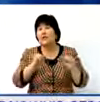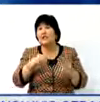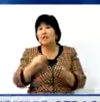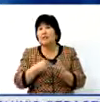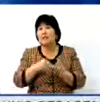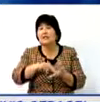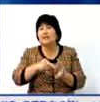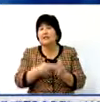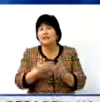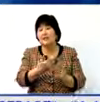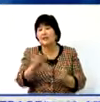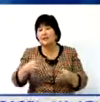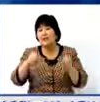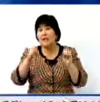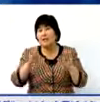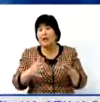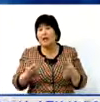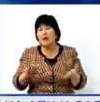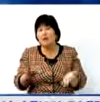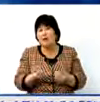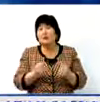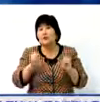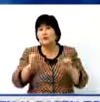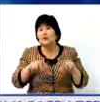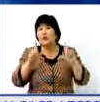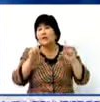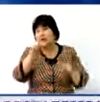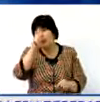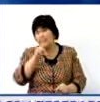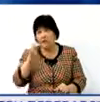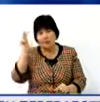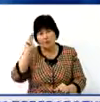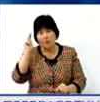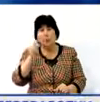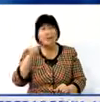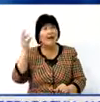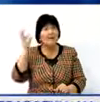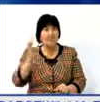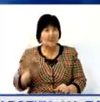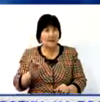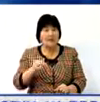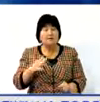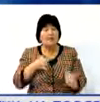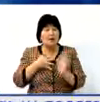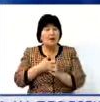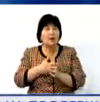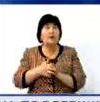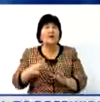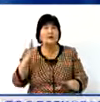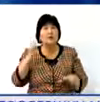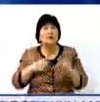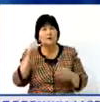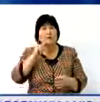бизнес-проектов перед специальной комиссией. Победители получат возможность поехать на месячные курсы в Германию. Все расходы на прохождение стажировки за